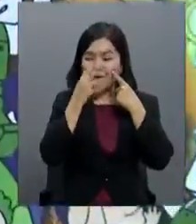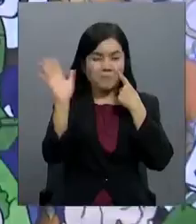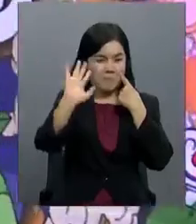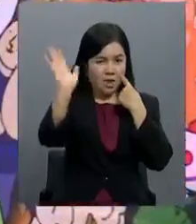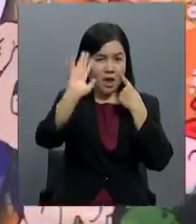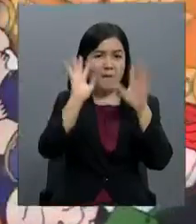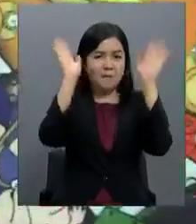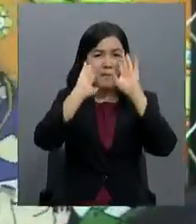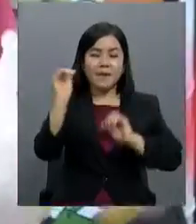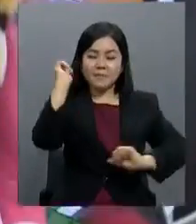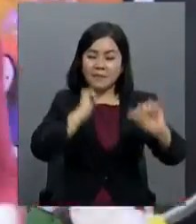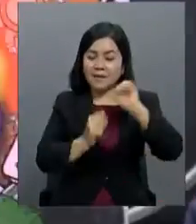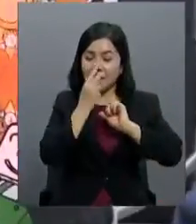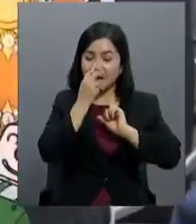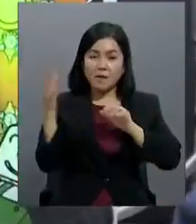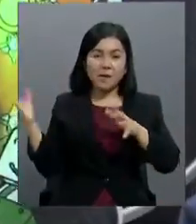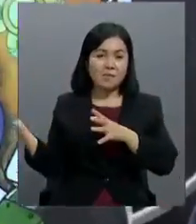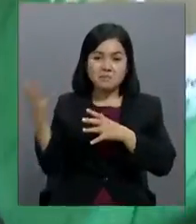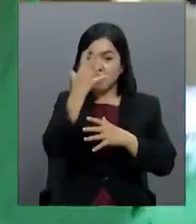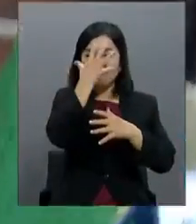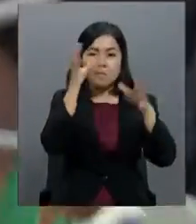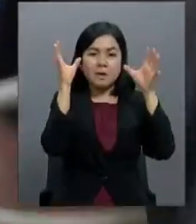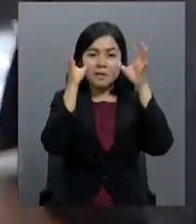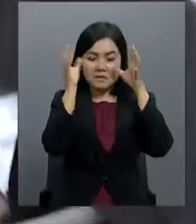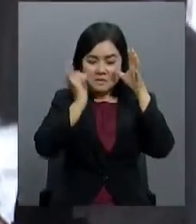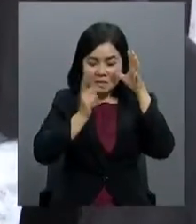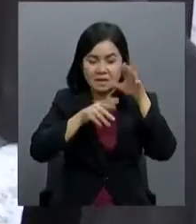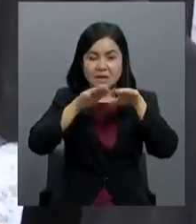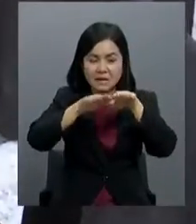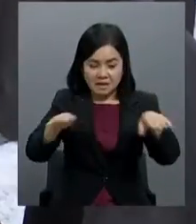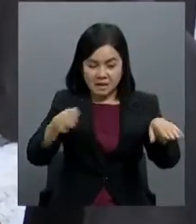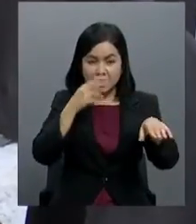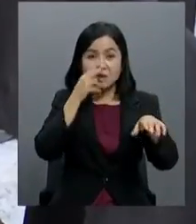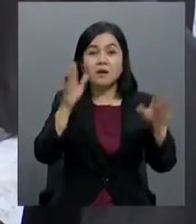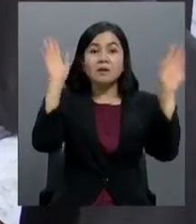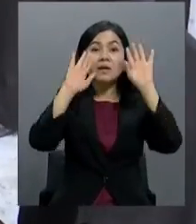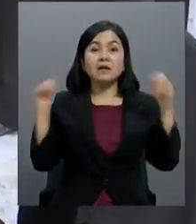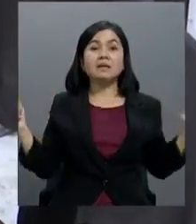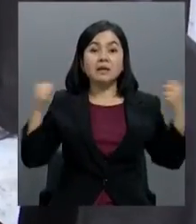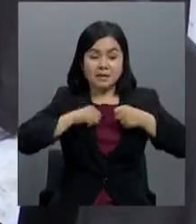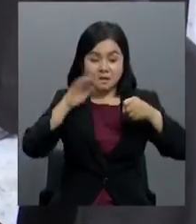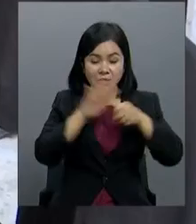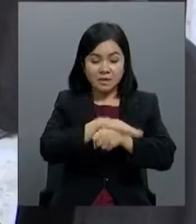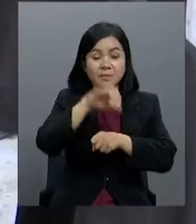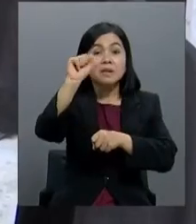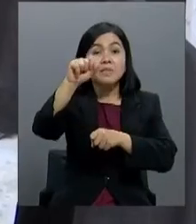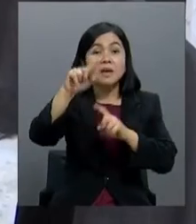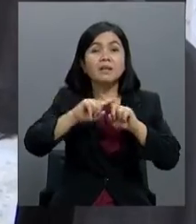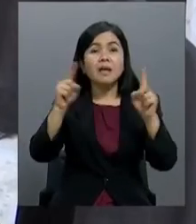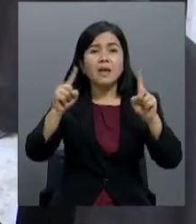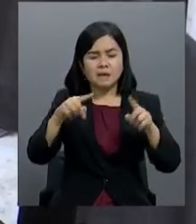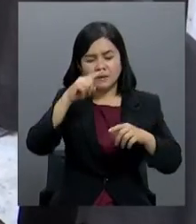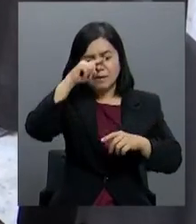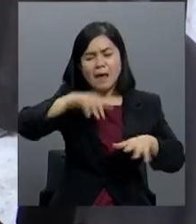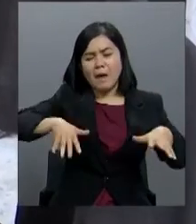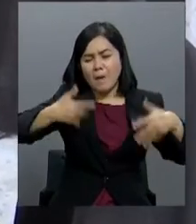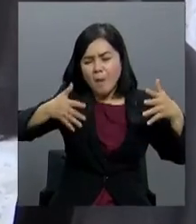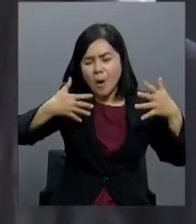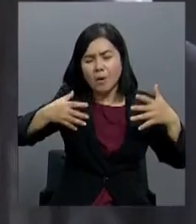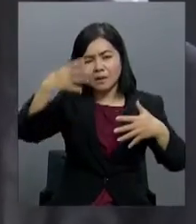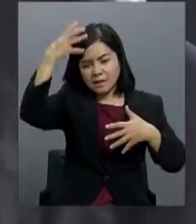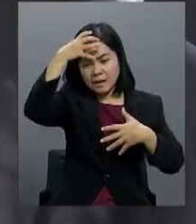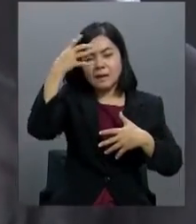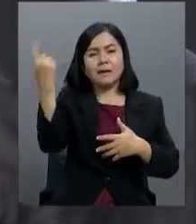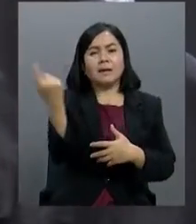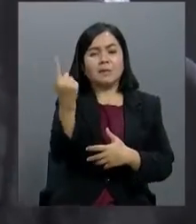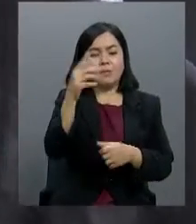าแรคเตอร์ให้เด็กๆเชื่อว่าเป็นเสือจริงๆและปกติชุดเสือจะใส่เต็มตัวแต่ไทยเมืองร้อนจึงสวมแค่ที่จำเป็นโช